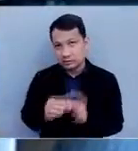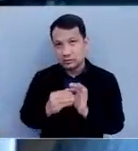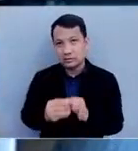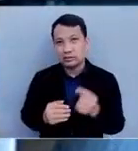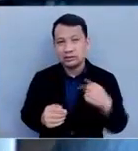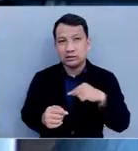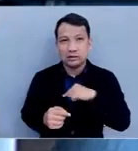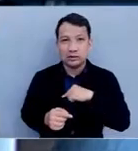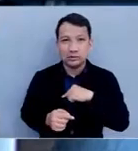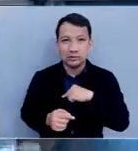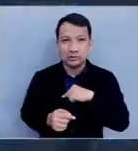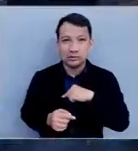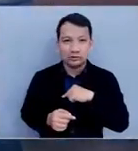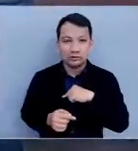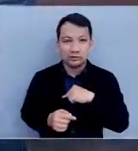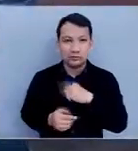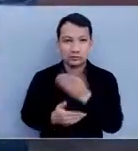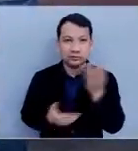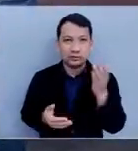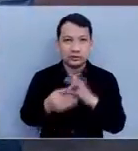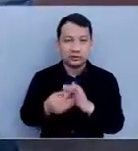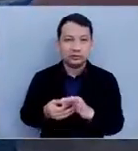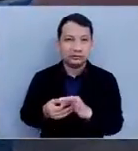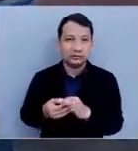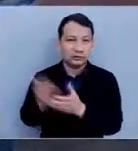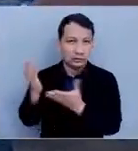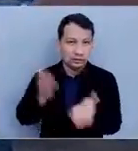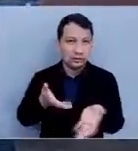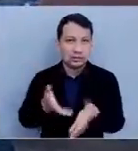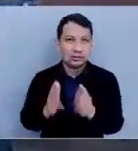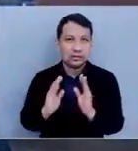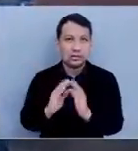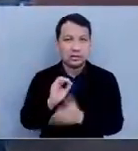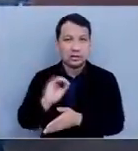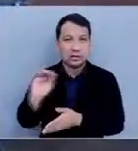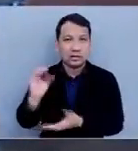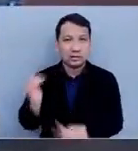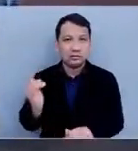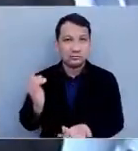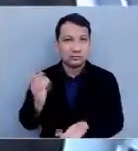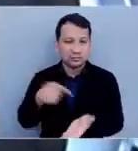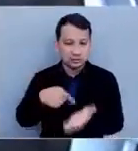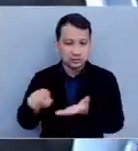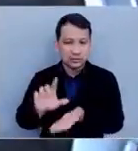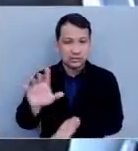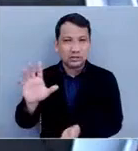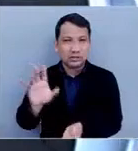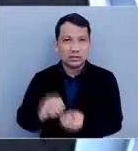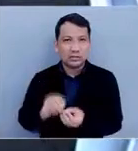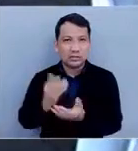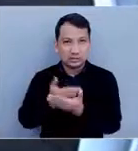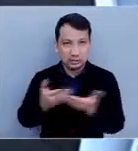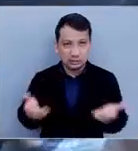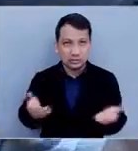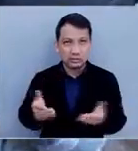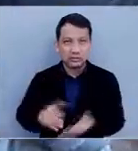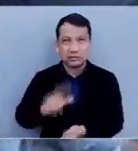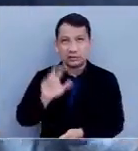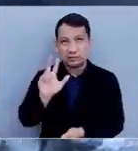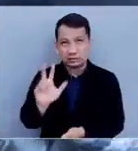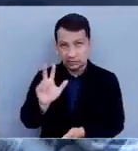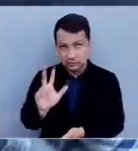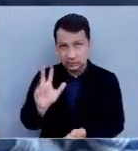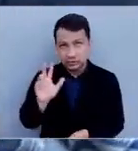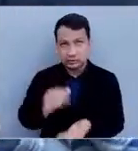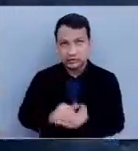namin. Ganyan na po ang nangyari. Pumayag ang mga may-ari ng resort na pabayaran na lamang ang mga nasirang gamit sa halagang 30,000